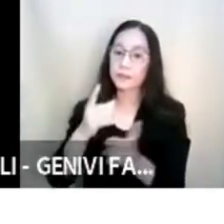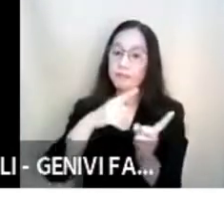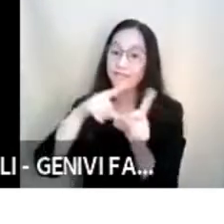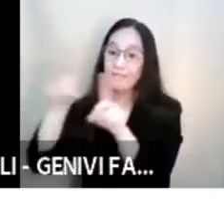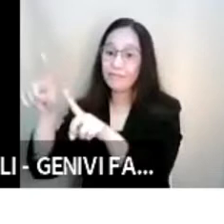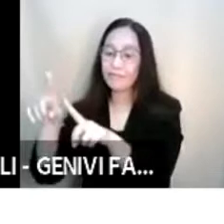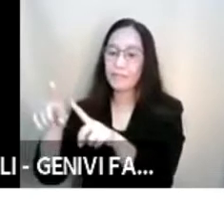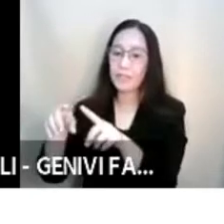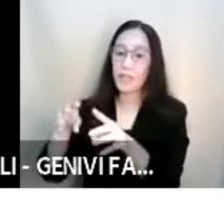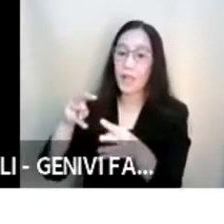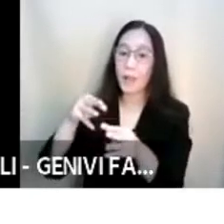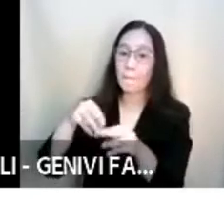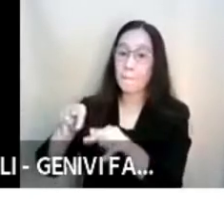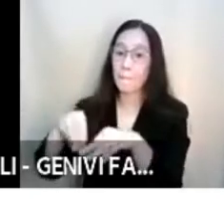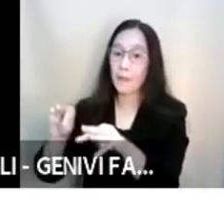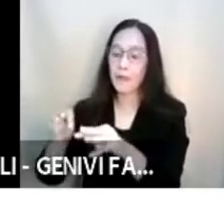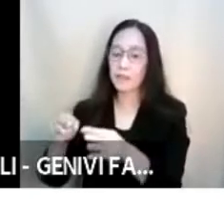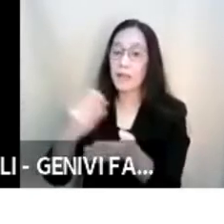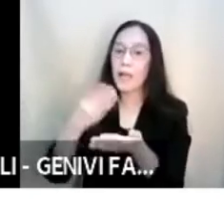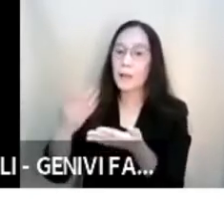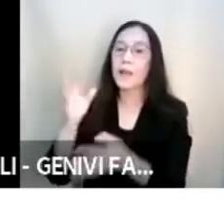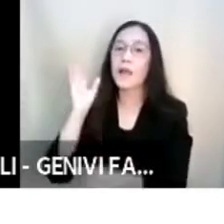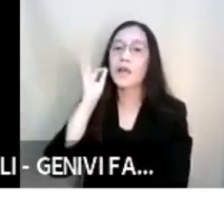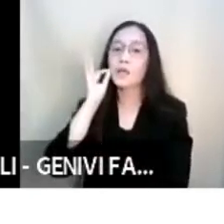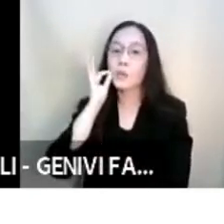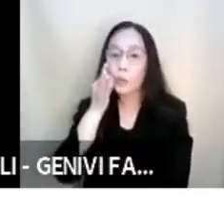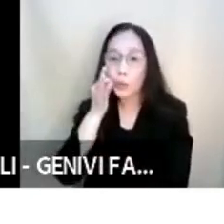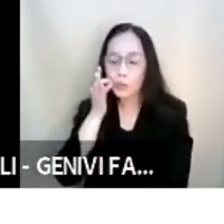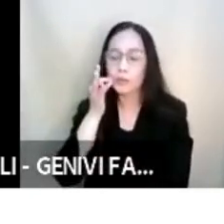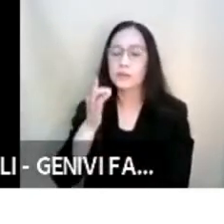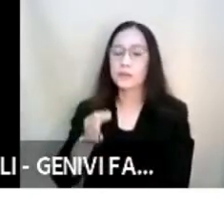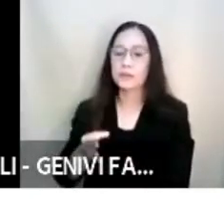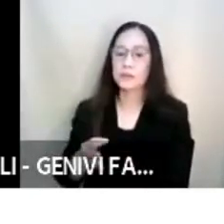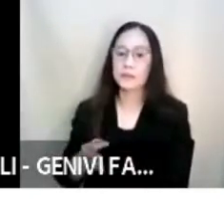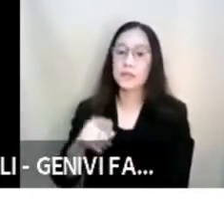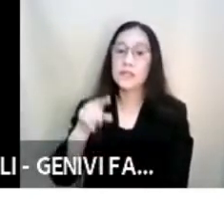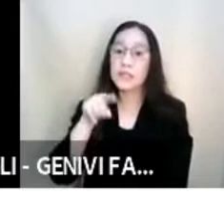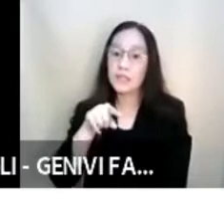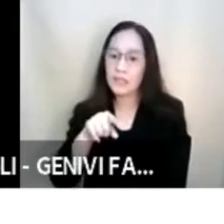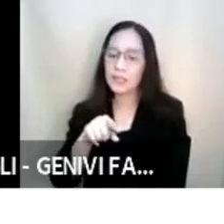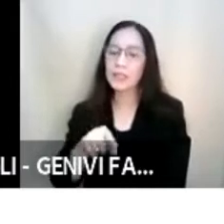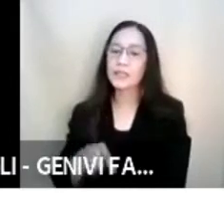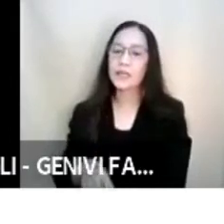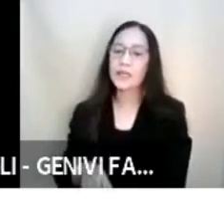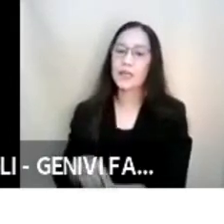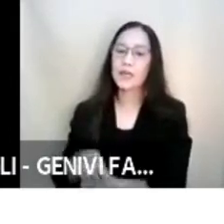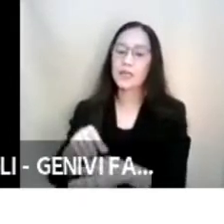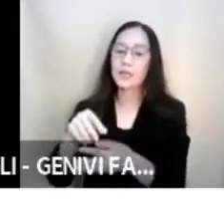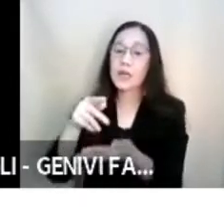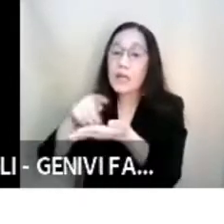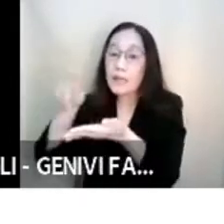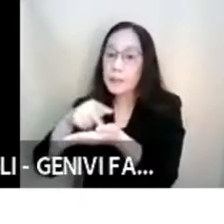ang mamimili ng prutas, ikaw ang magbabayad sa tindera, or bigyan niyo